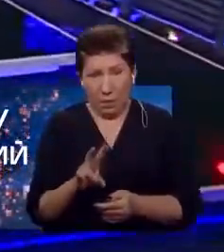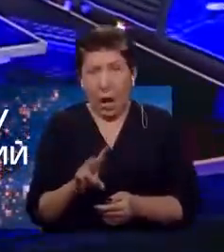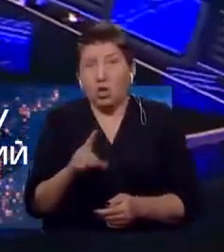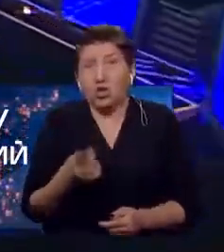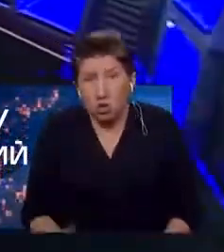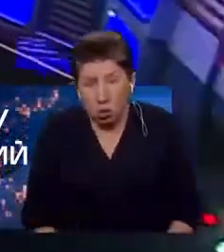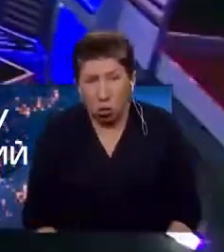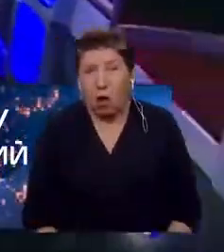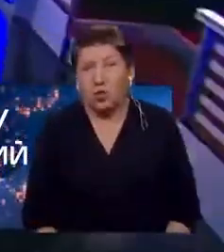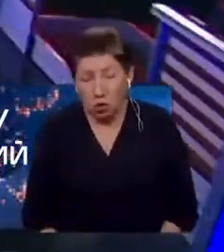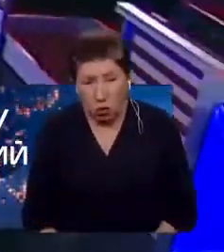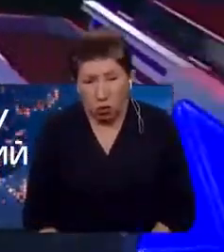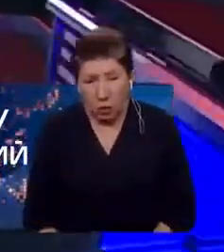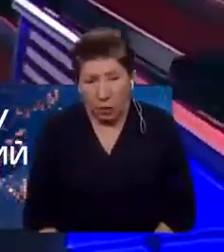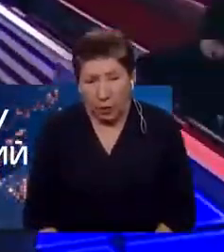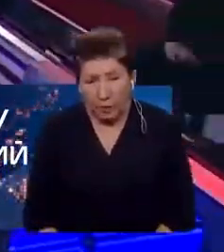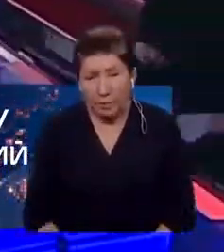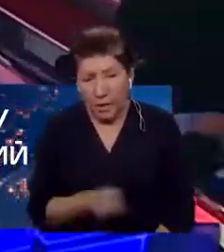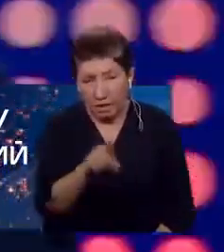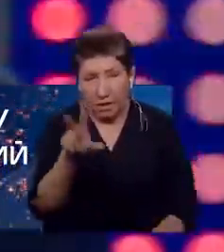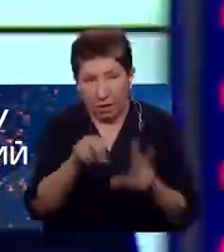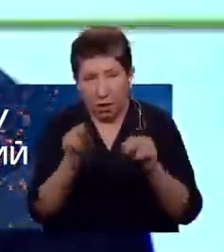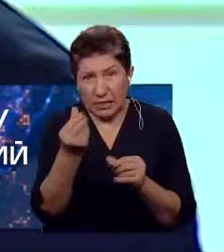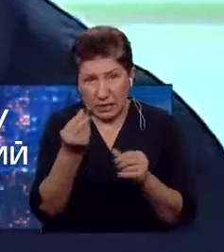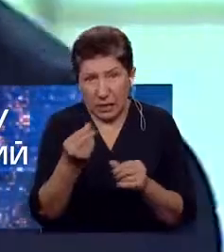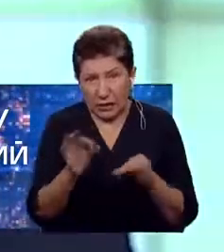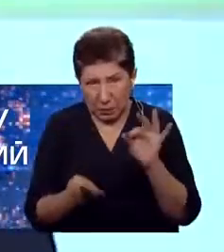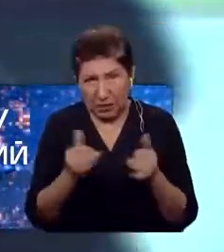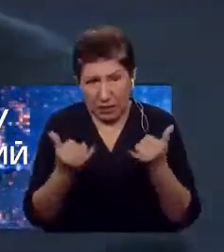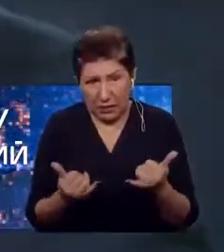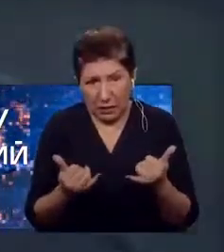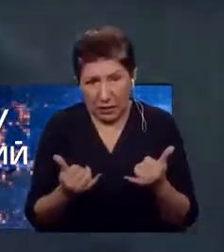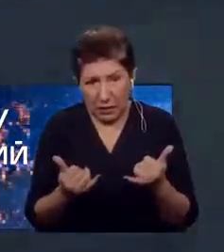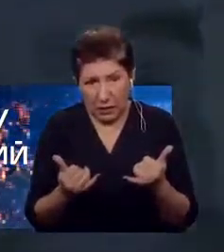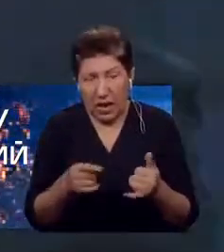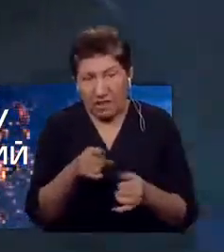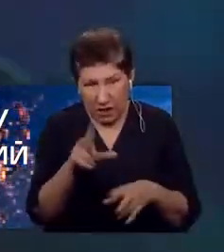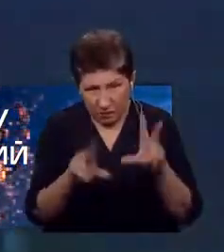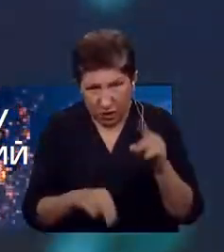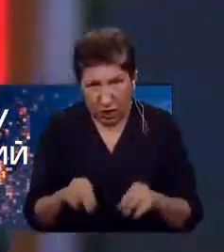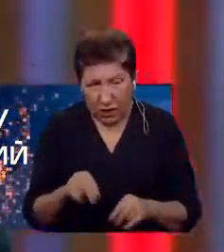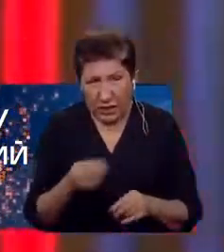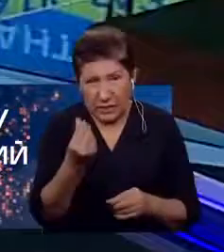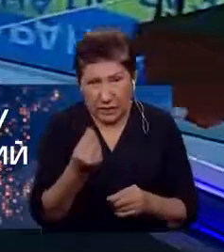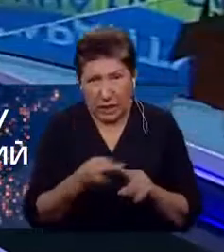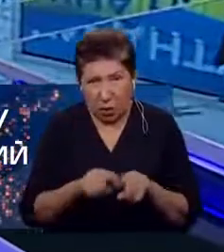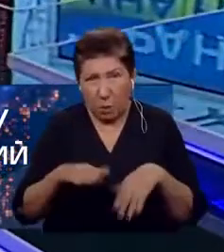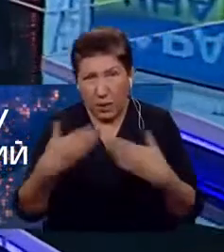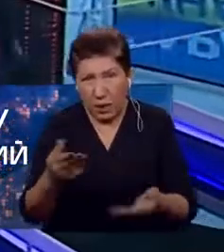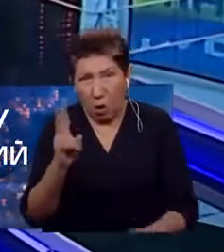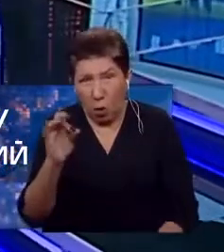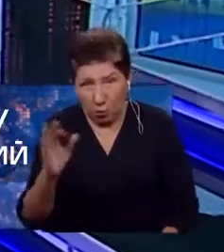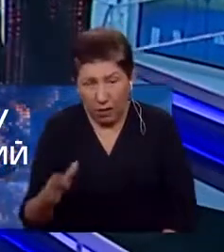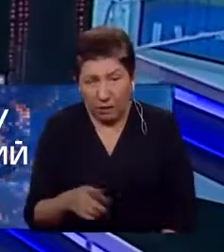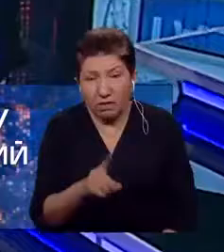Тобто ви, ви вважаєте, що ціна на газ є справедливою? Ні, ви... Ціна на газ, яку пропонує Коболєв, пане є справедливою?